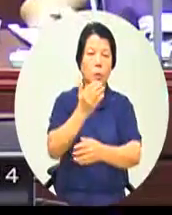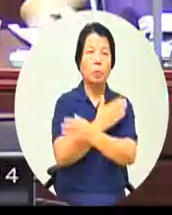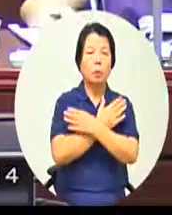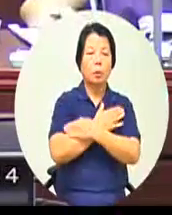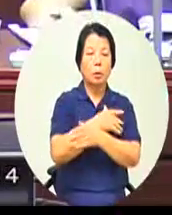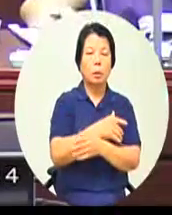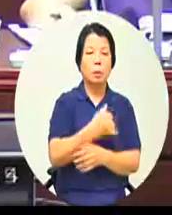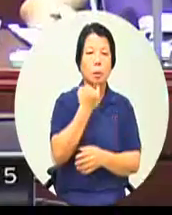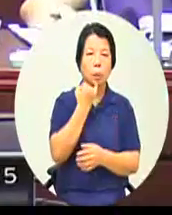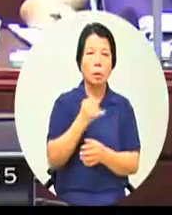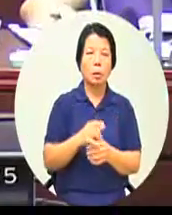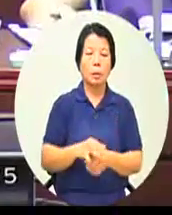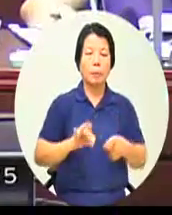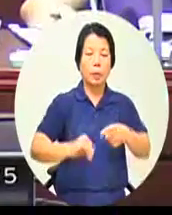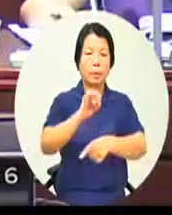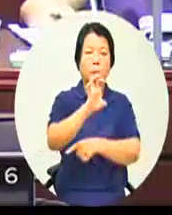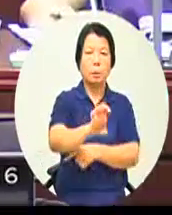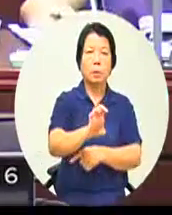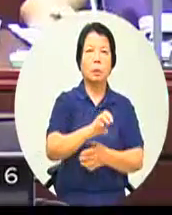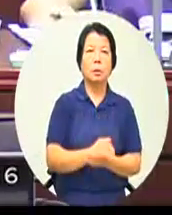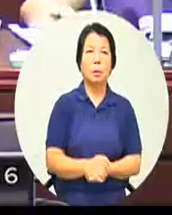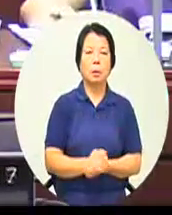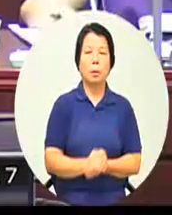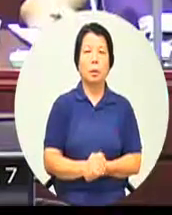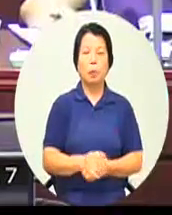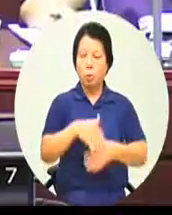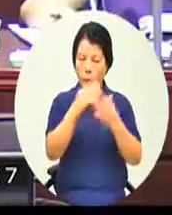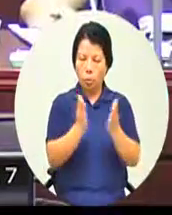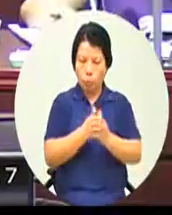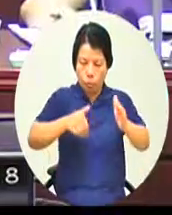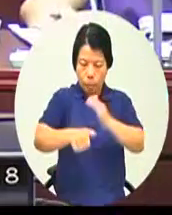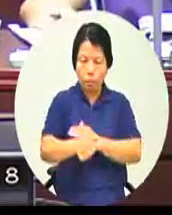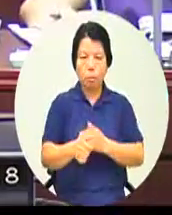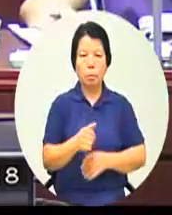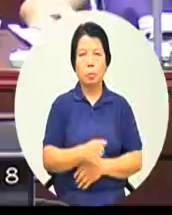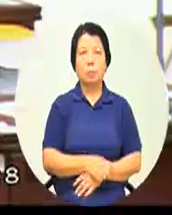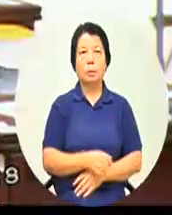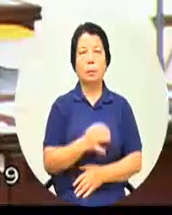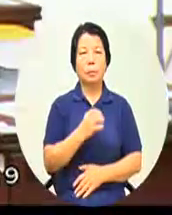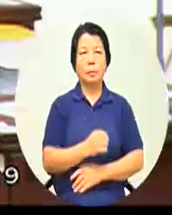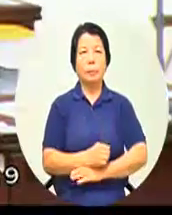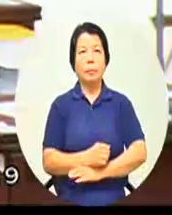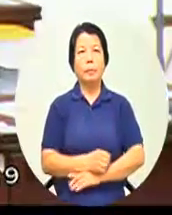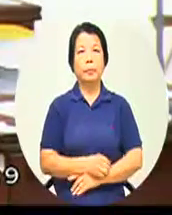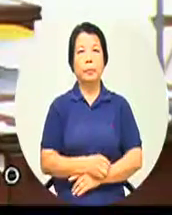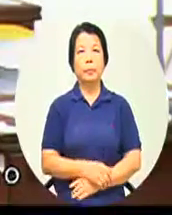系，40%目标是43%都引到进。